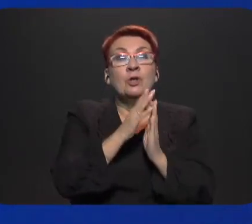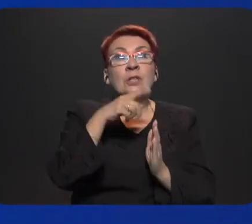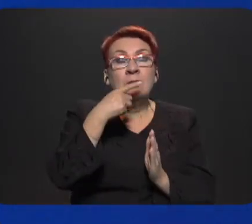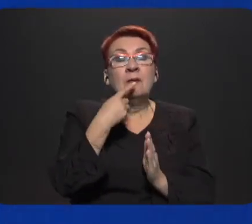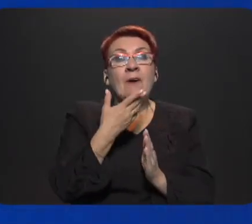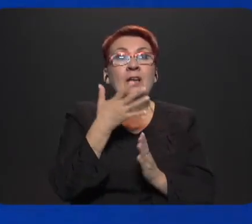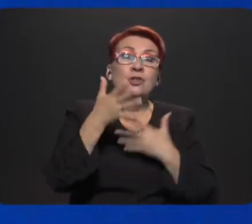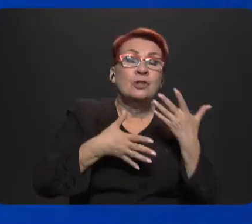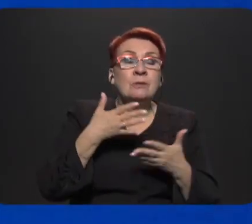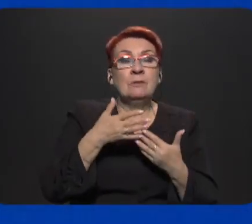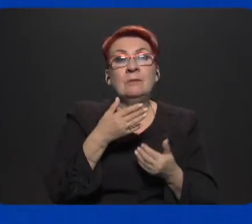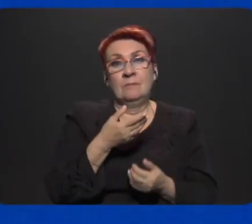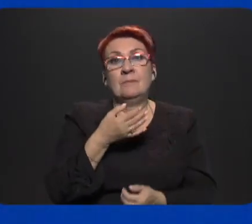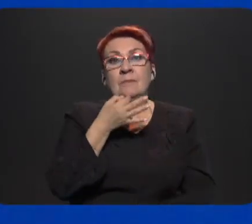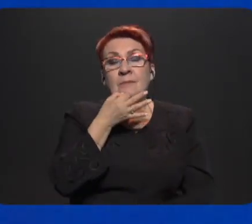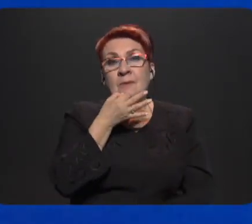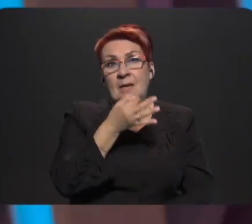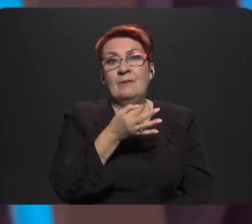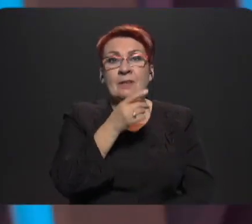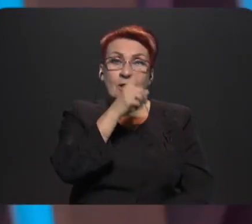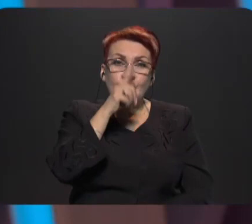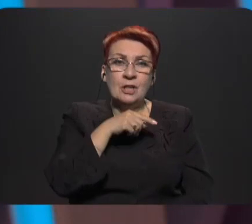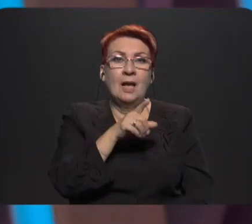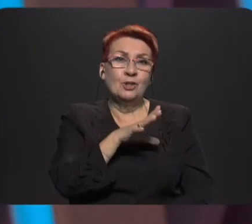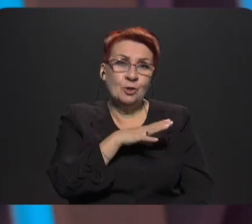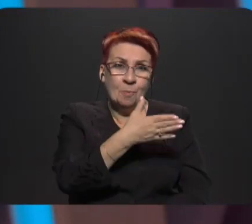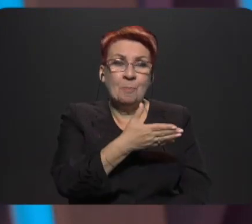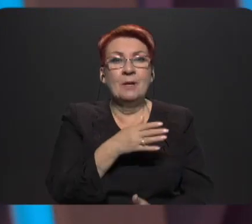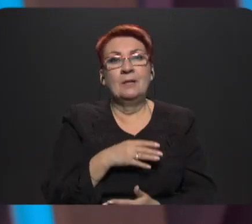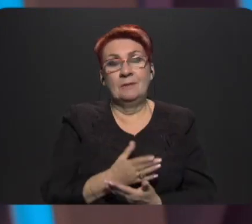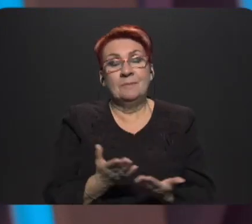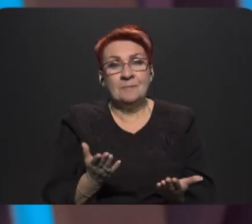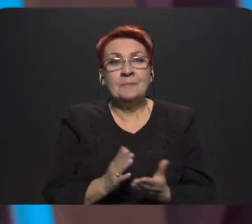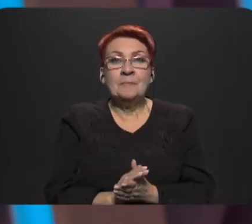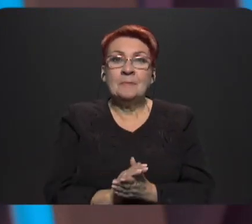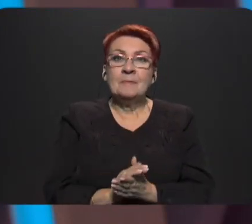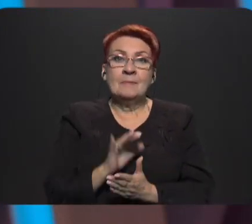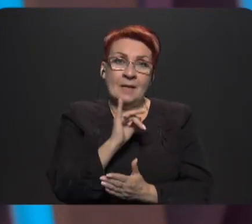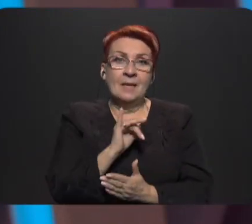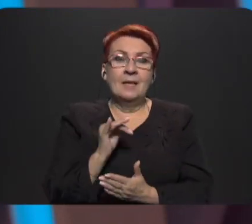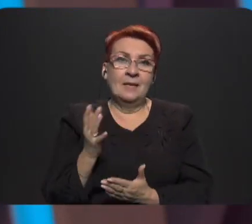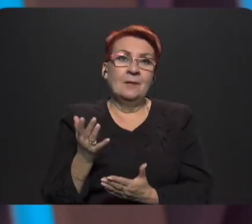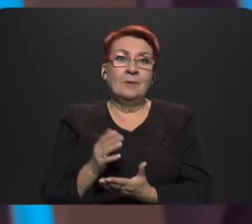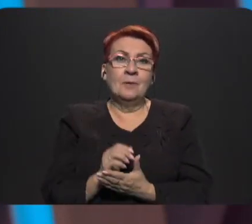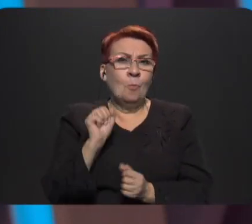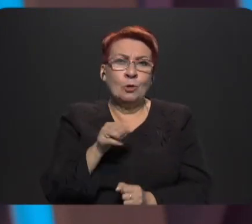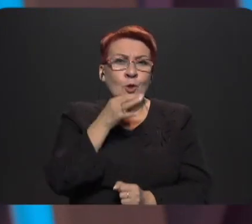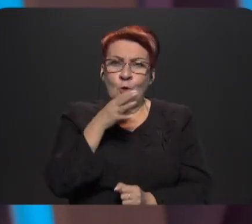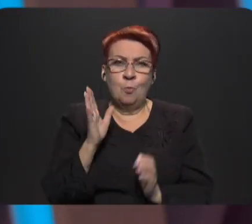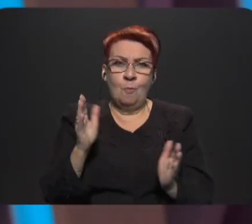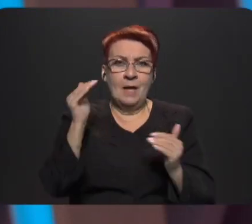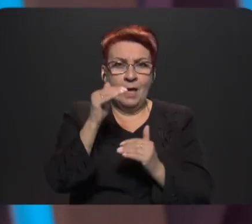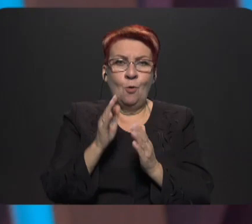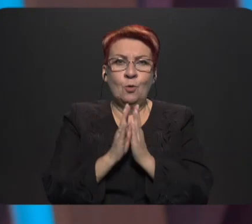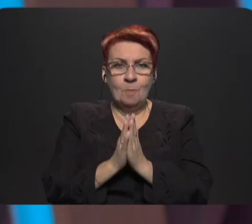можно молиться любому. Конечно, спасибо за ответ. Вопрос от Афонии. А можно, приняв таинство крещения, и не посещать при